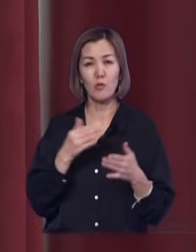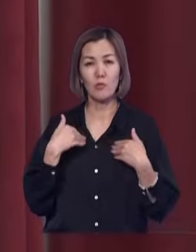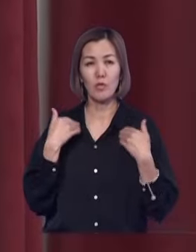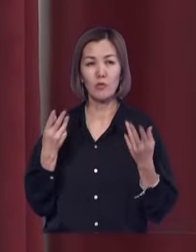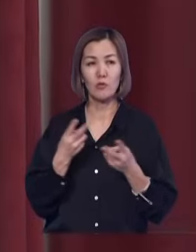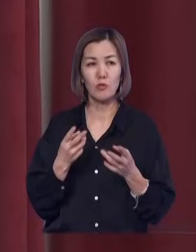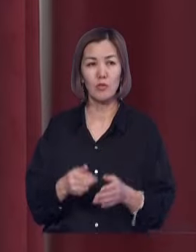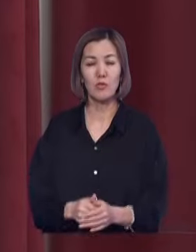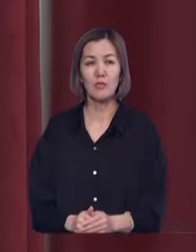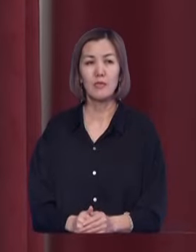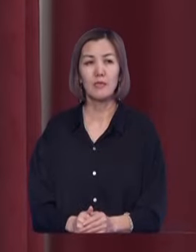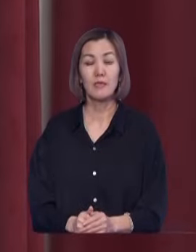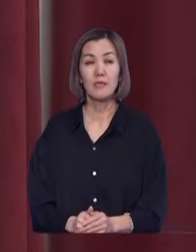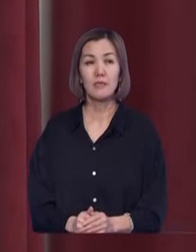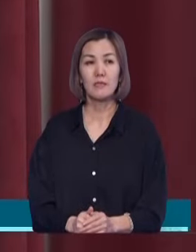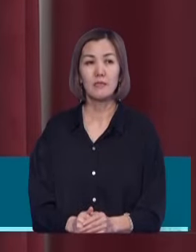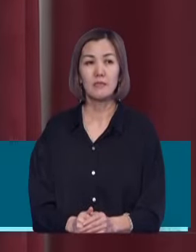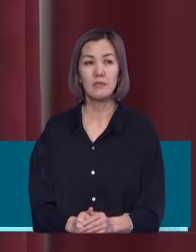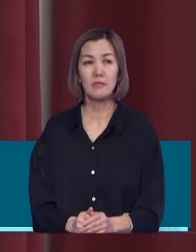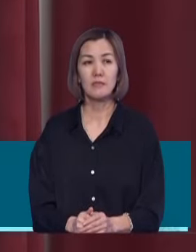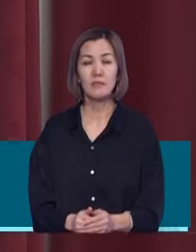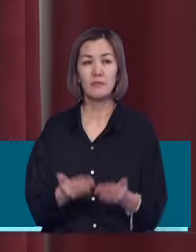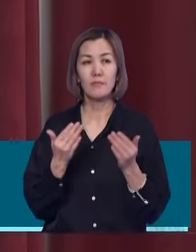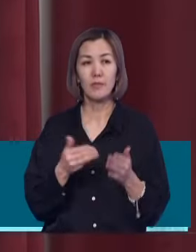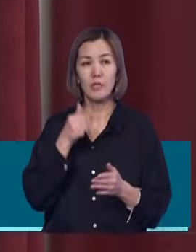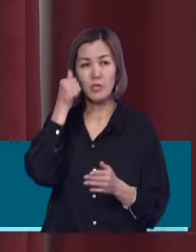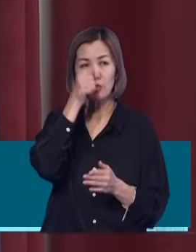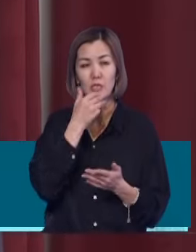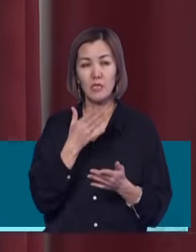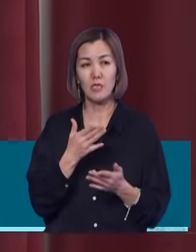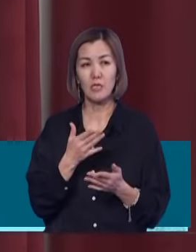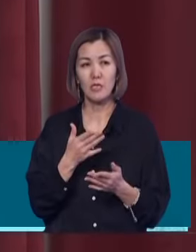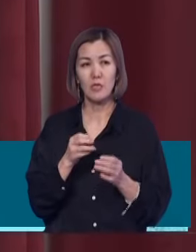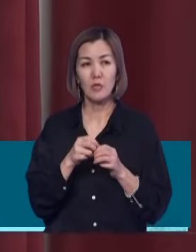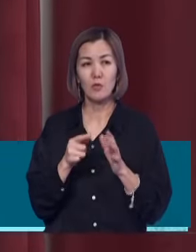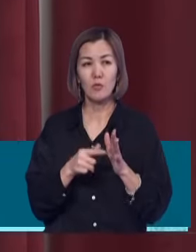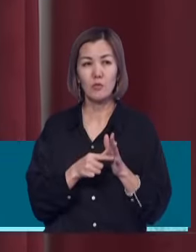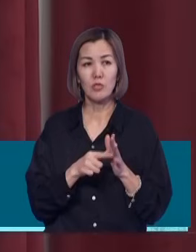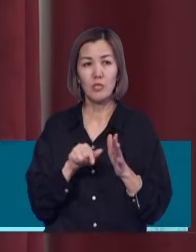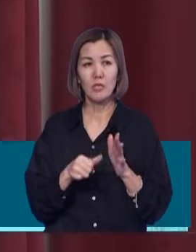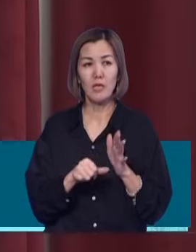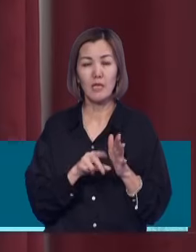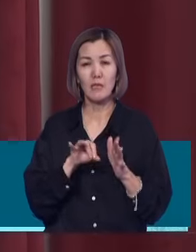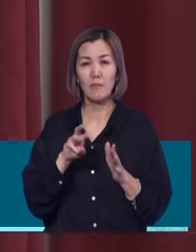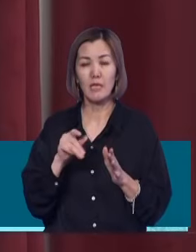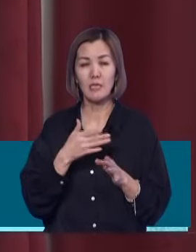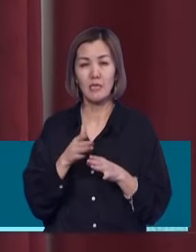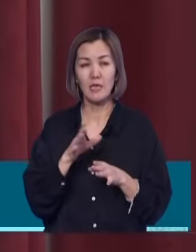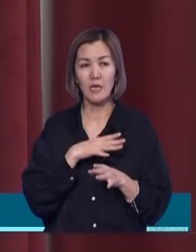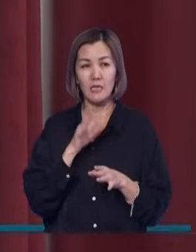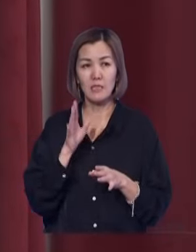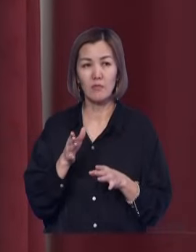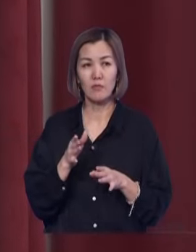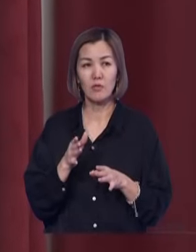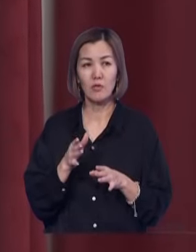ұсынды. Біз ауыл аумағы бойынша бізде биылғы қазіргі 17-6 миллиард тенге қарастырылып отыр. Былтырғы жылда